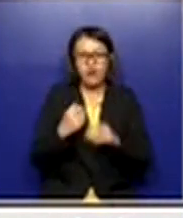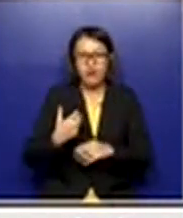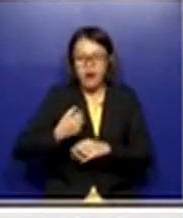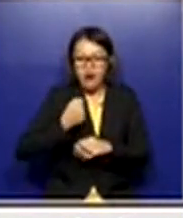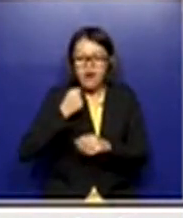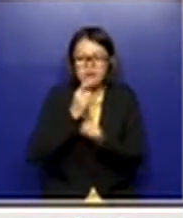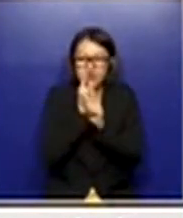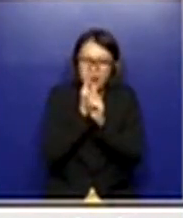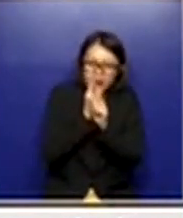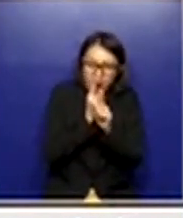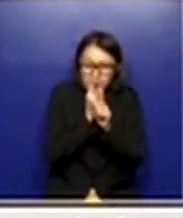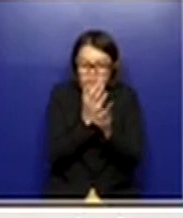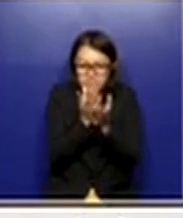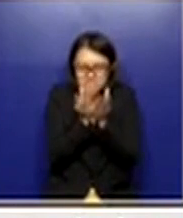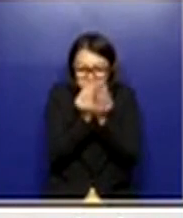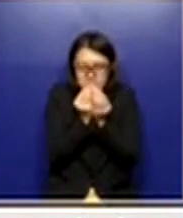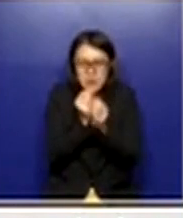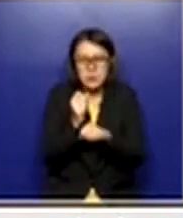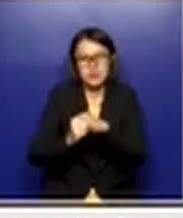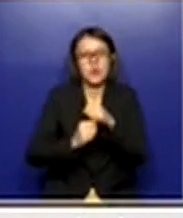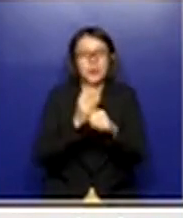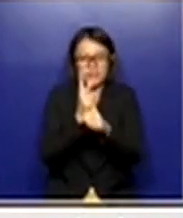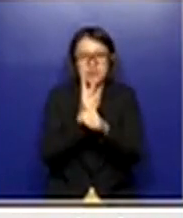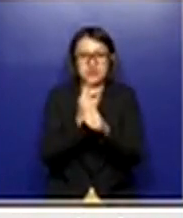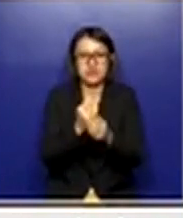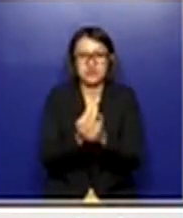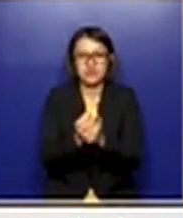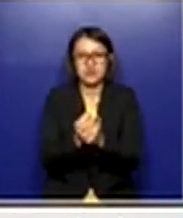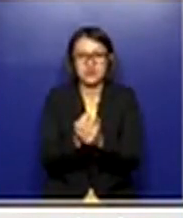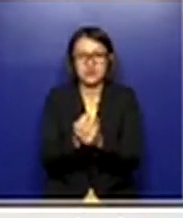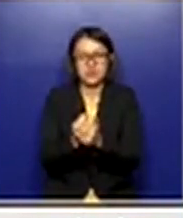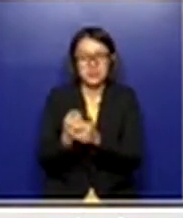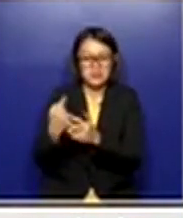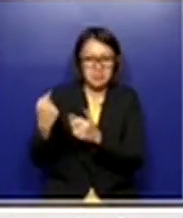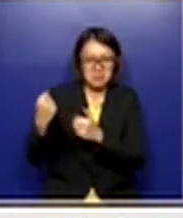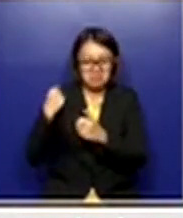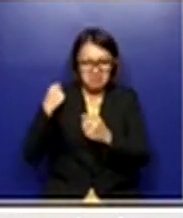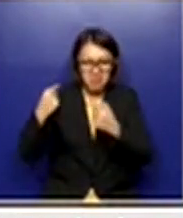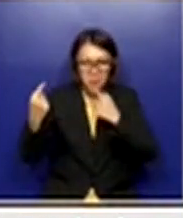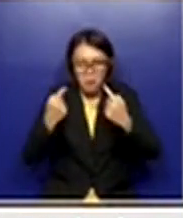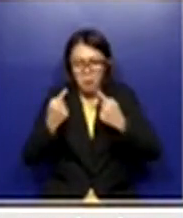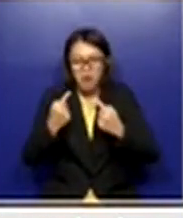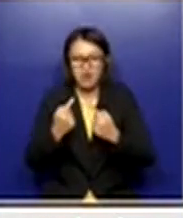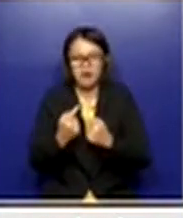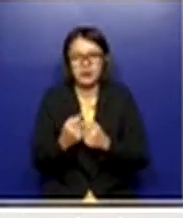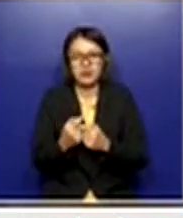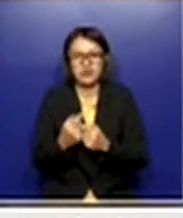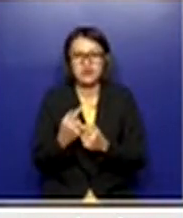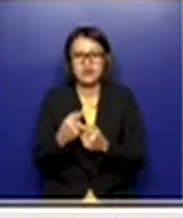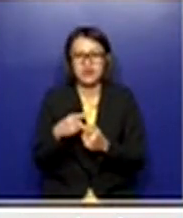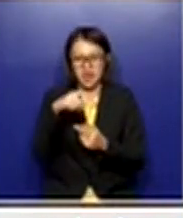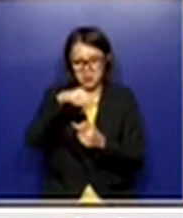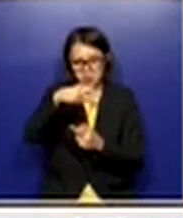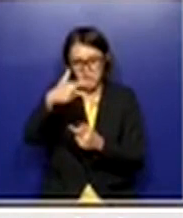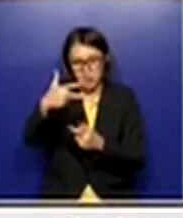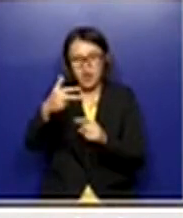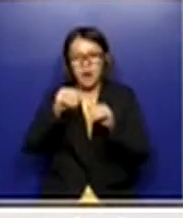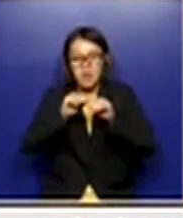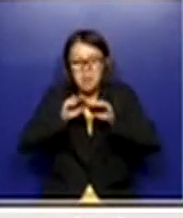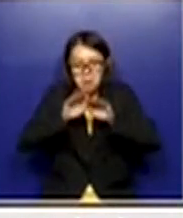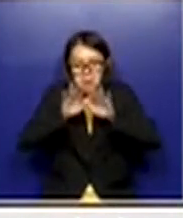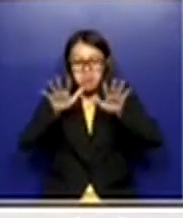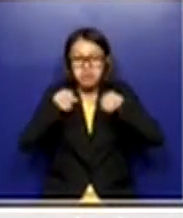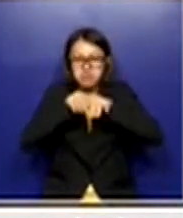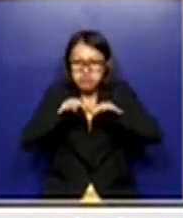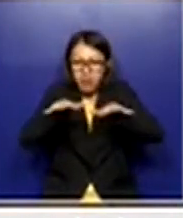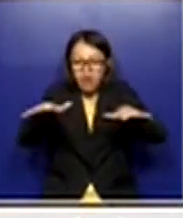องนี้มา2ปีเสร็จๆท่ามกลางการข่มขู่มากมายนะคะแต่ไทย PBS ก็ได้เปิดประเด็นนี้จนกระทั่งในที่สุด